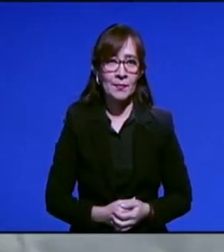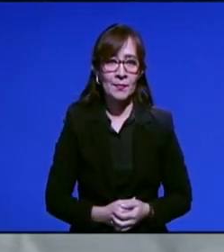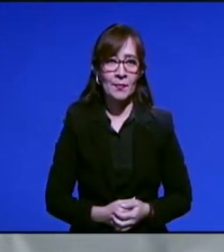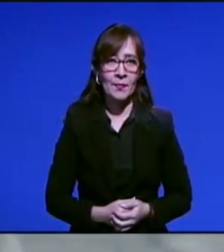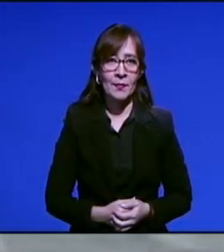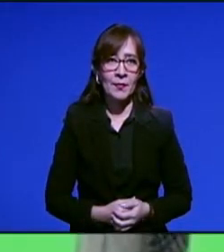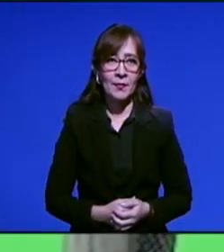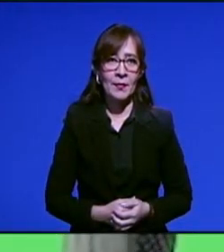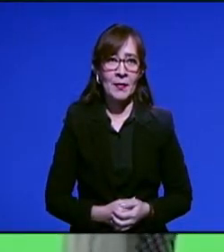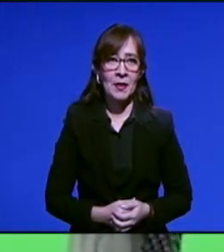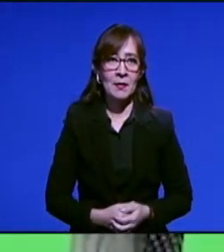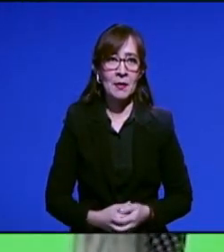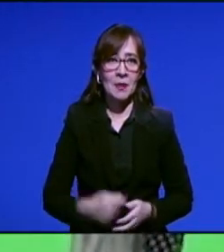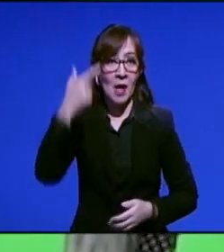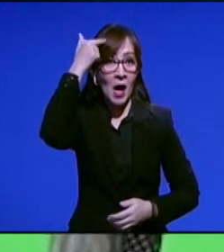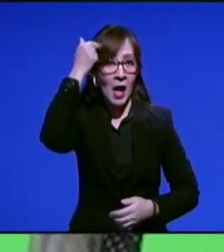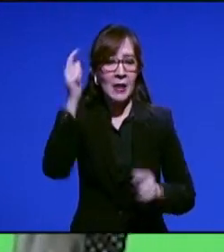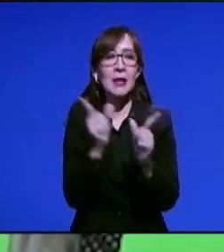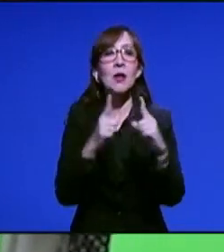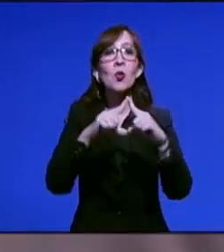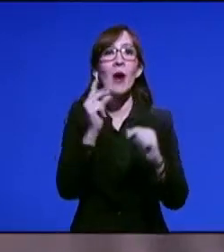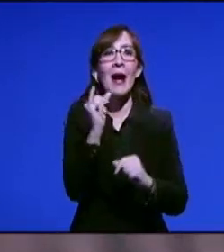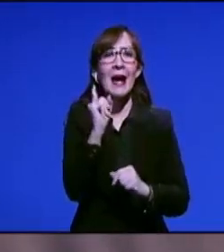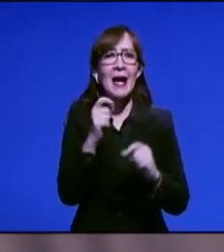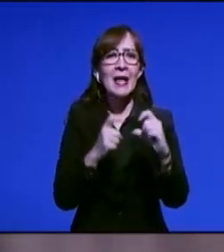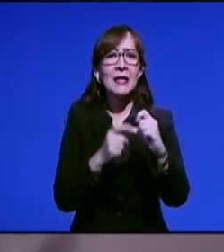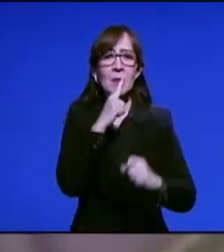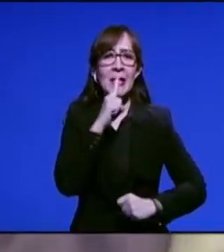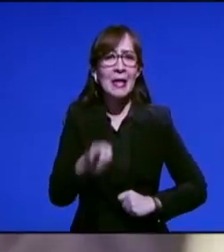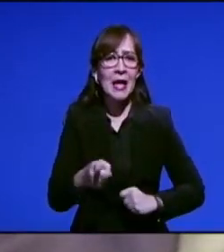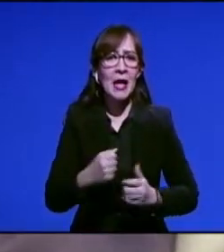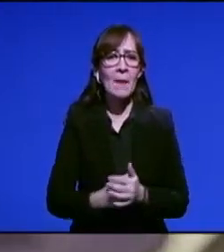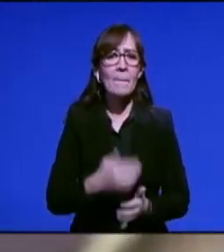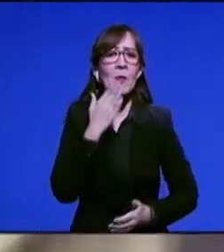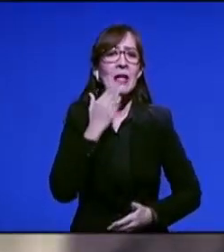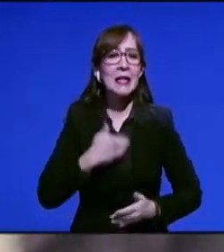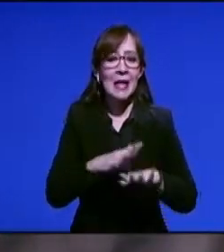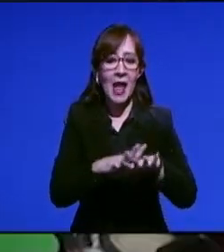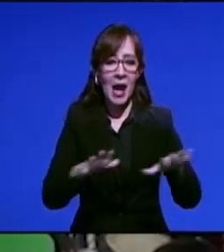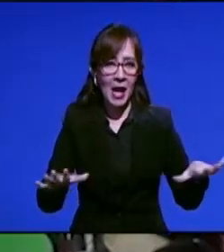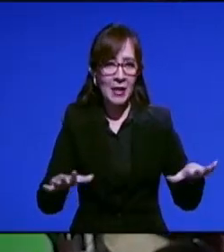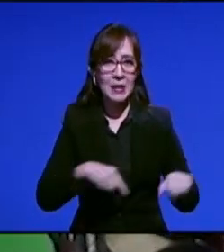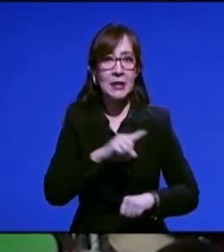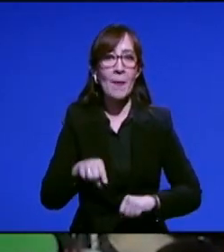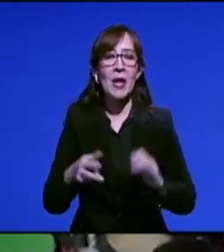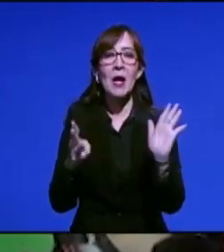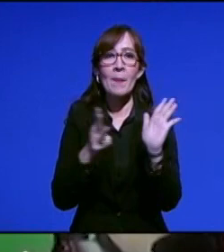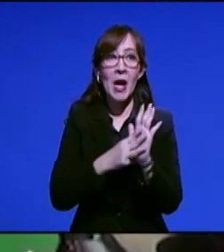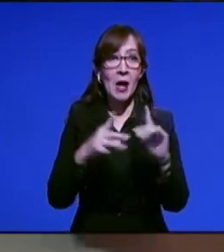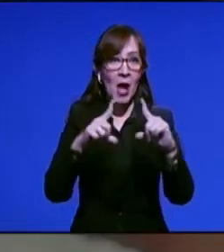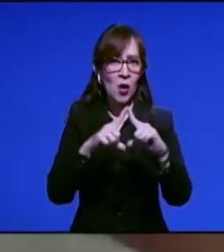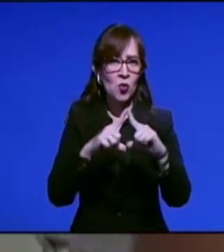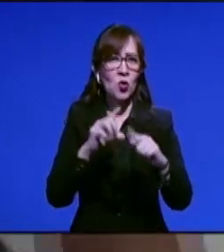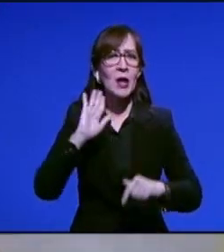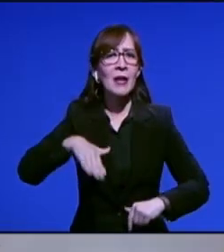Ahli waris mengklaim pihaknya memenangkan perkara kepemilikan lahan di Pengadilan Negeri hingga Mahkamah Agung. Namun hingga satu tahun